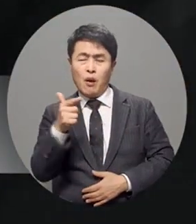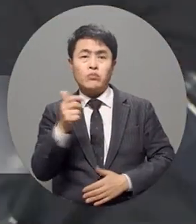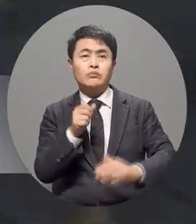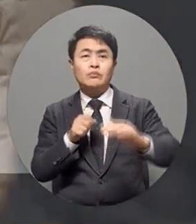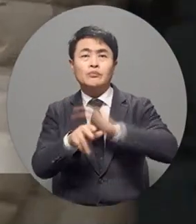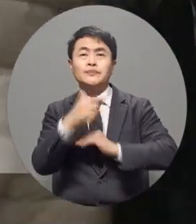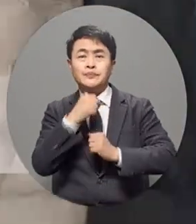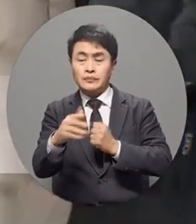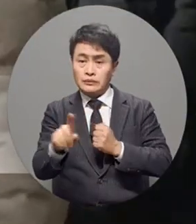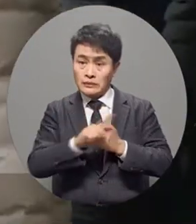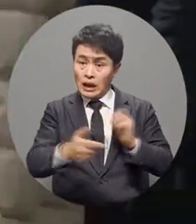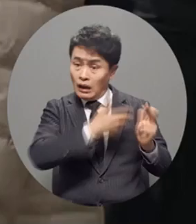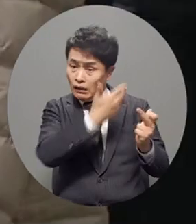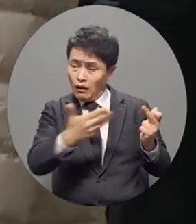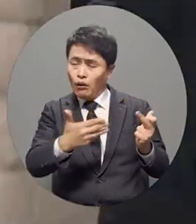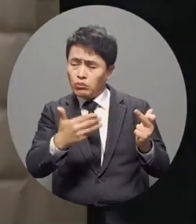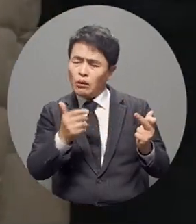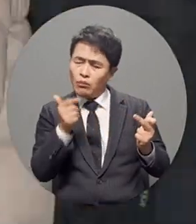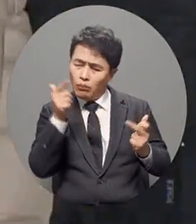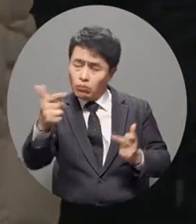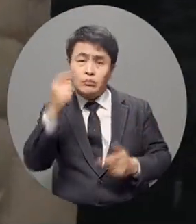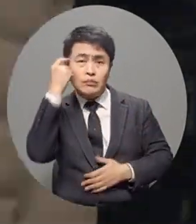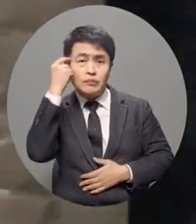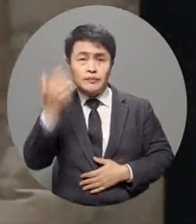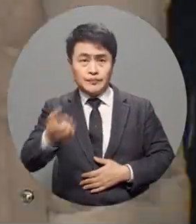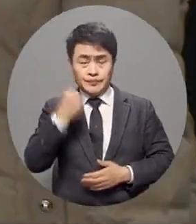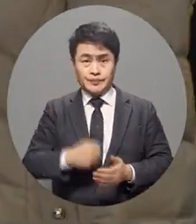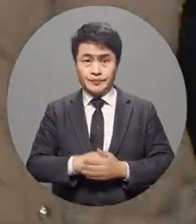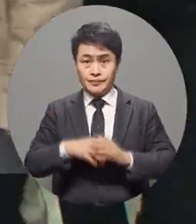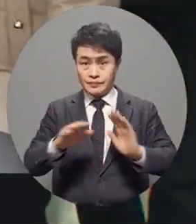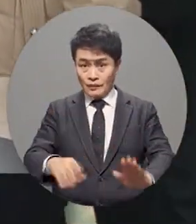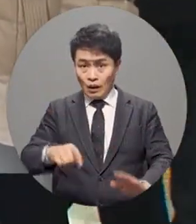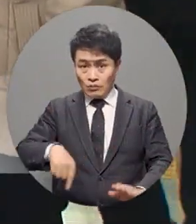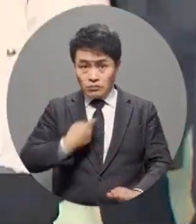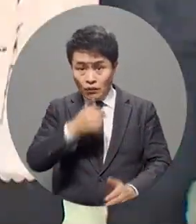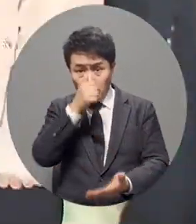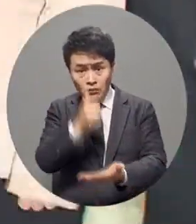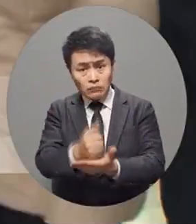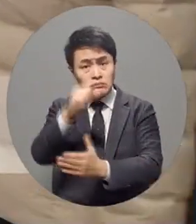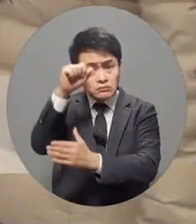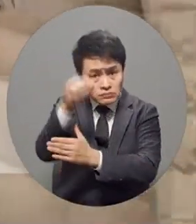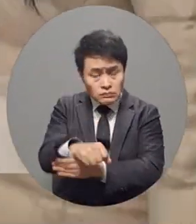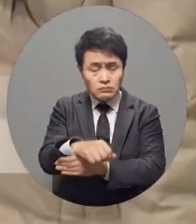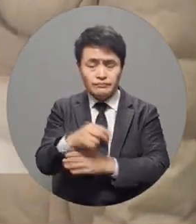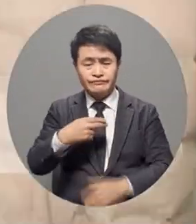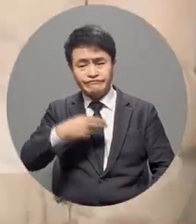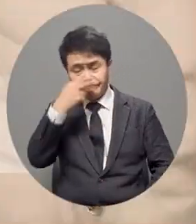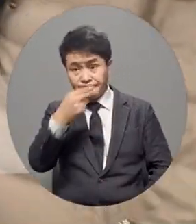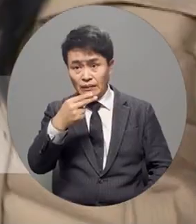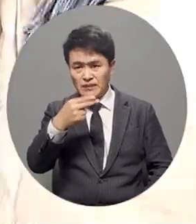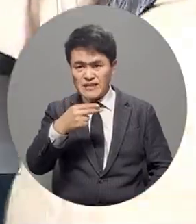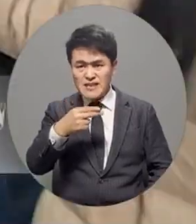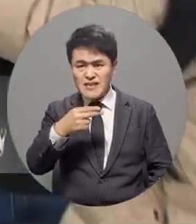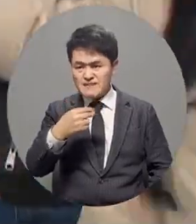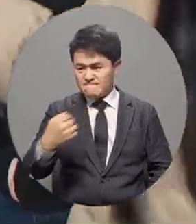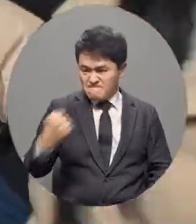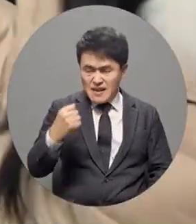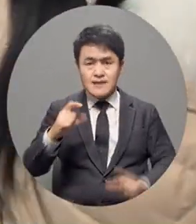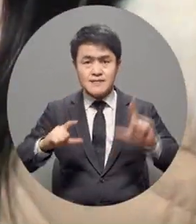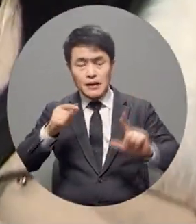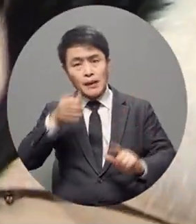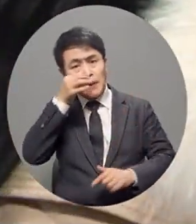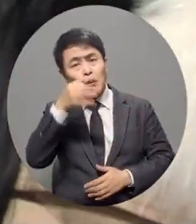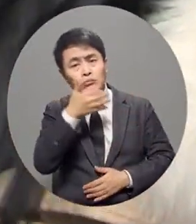싶은데 강원도가 멀게 느껴졌다고 진술했습니다. 또 자신의 범행을 인정하며 술만 먹으면 강해 보이는 모습을 보여주고